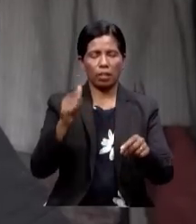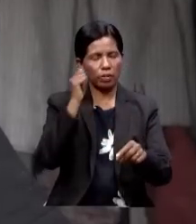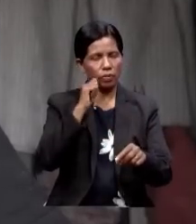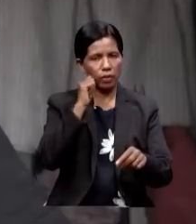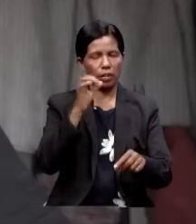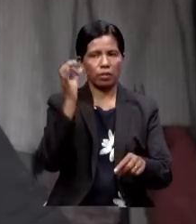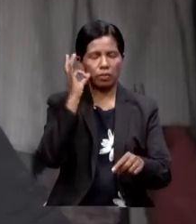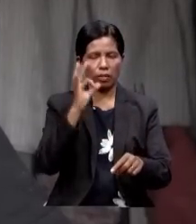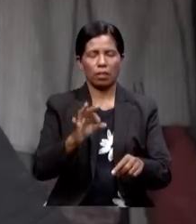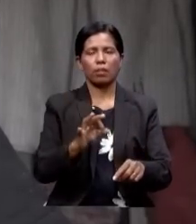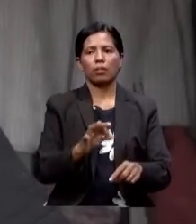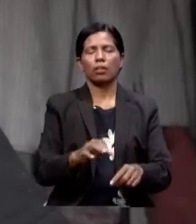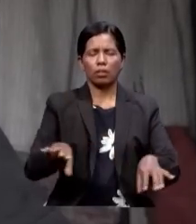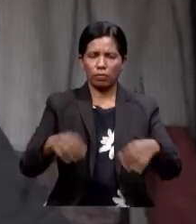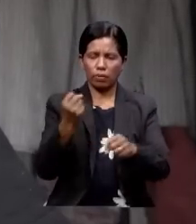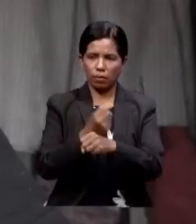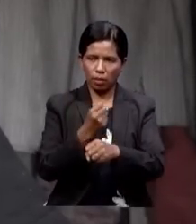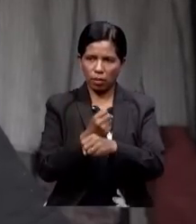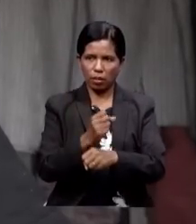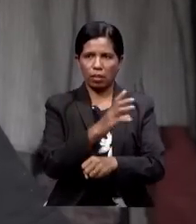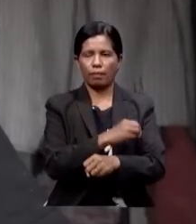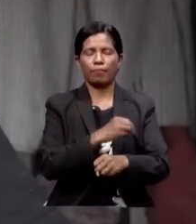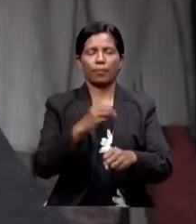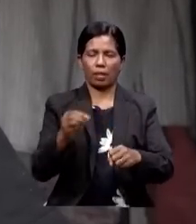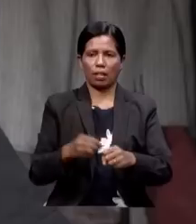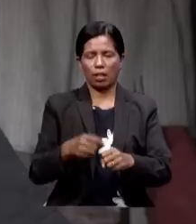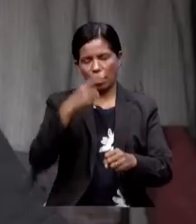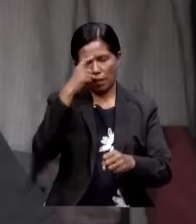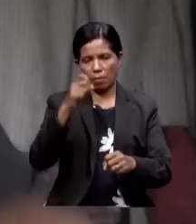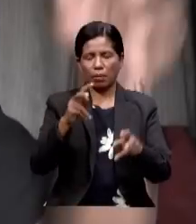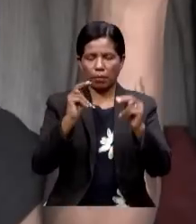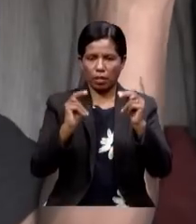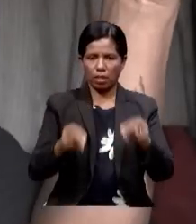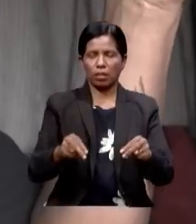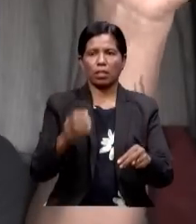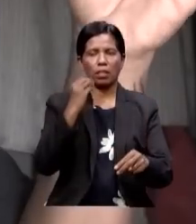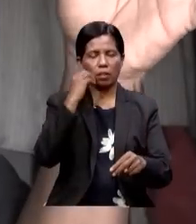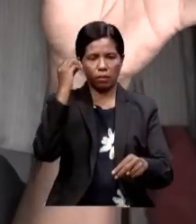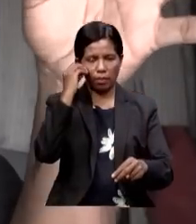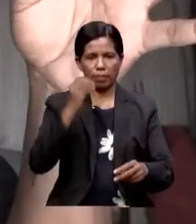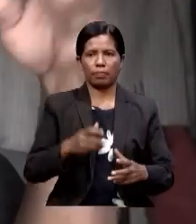ne esforsu na fatin, no sakrifikaan, tama necessidade umalaran.